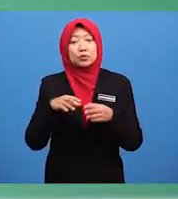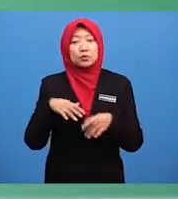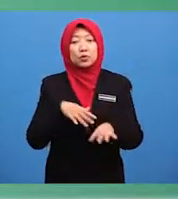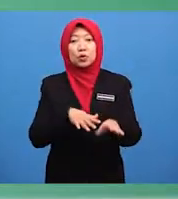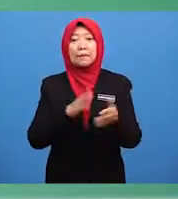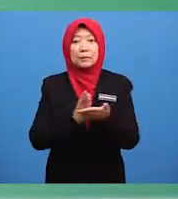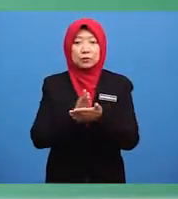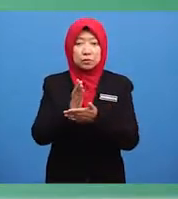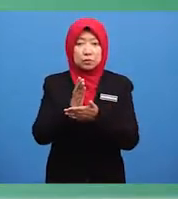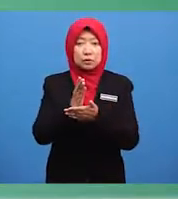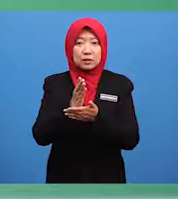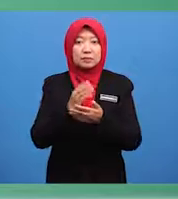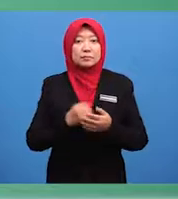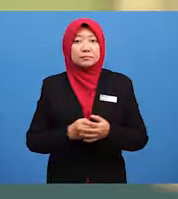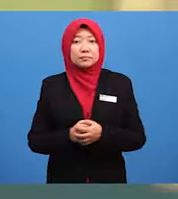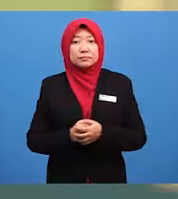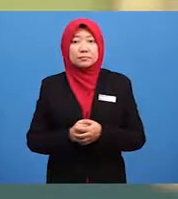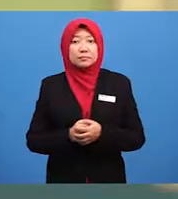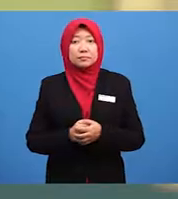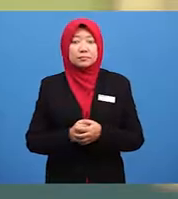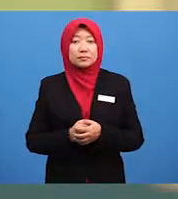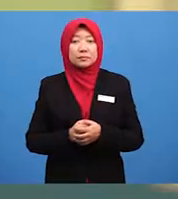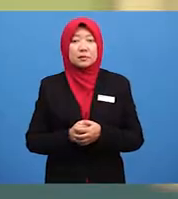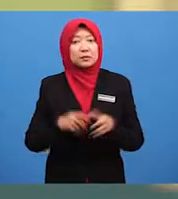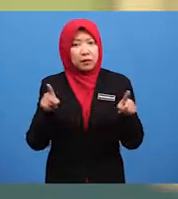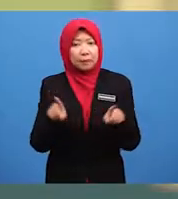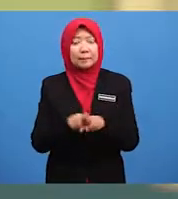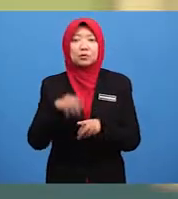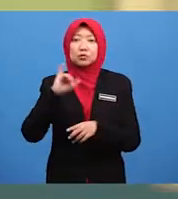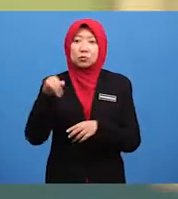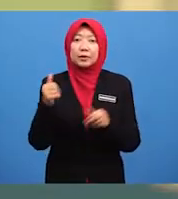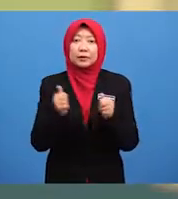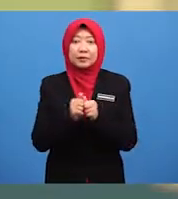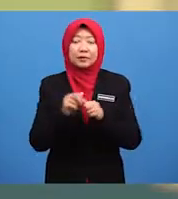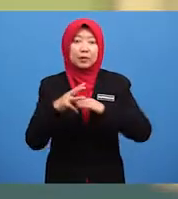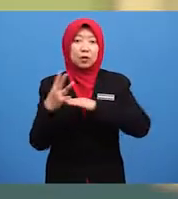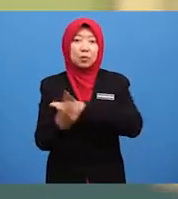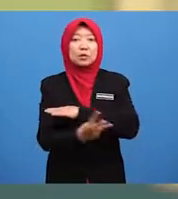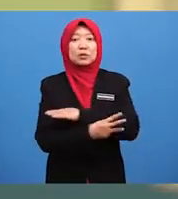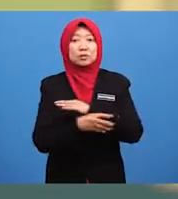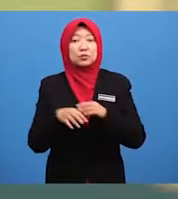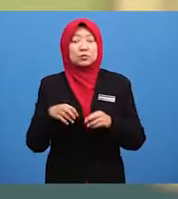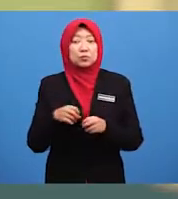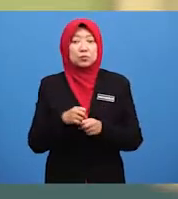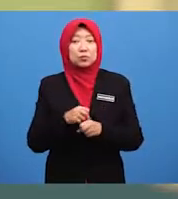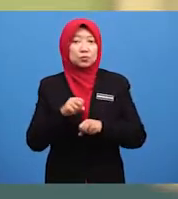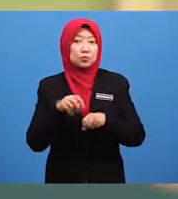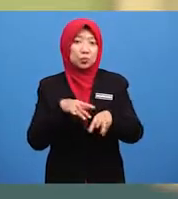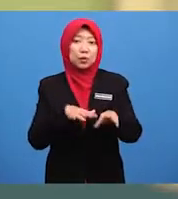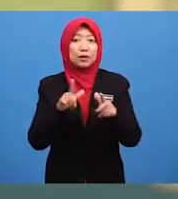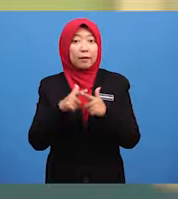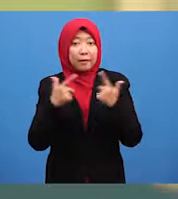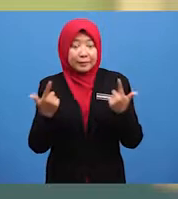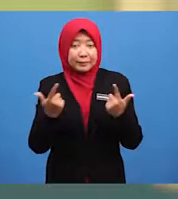ke peringkat hilirnya. Sama juga dengan kawasan sungai yang lain seperti Sungai Rajang,